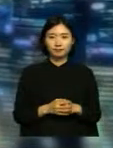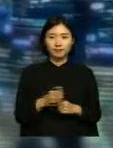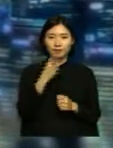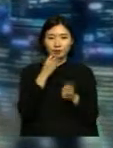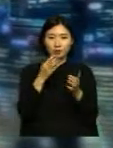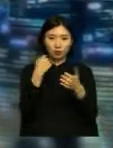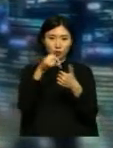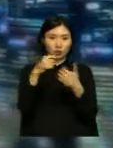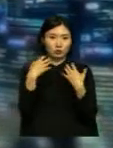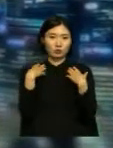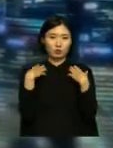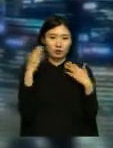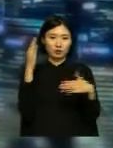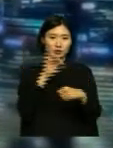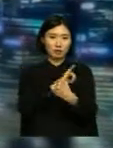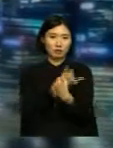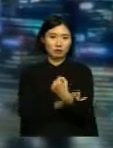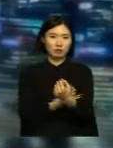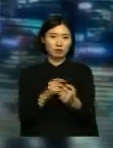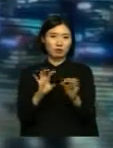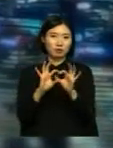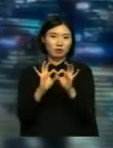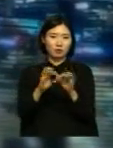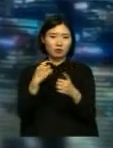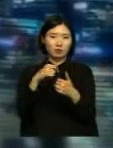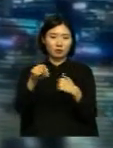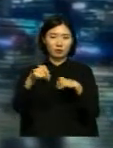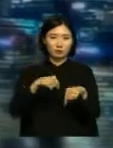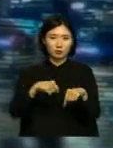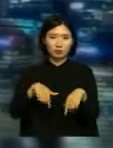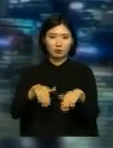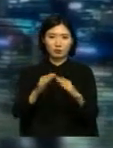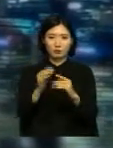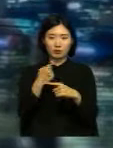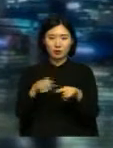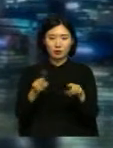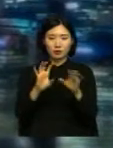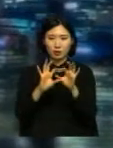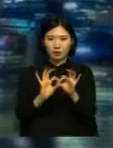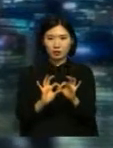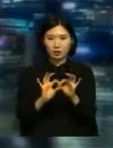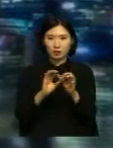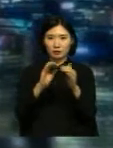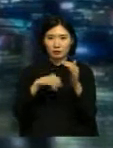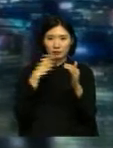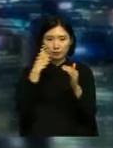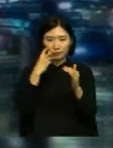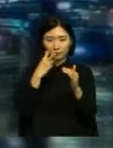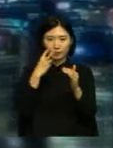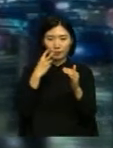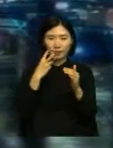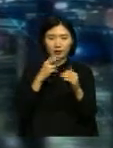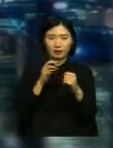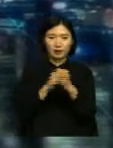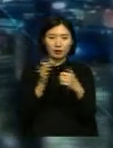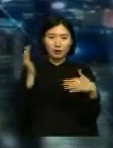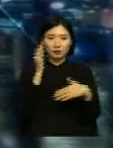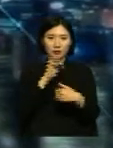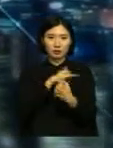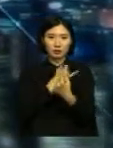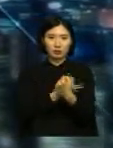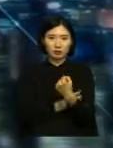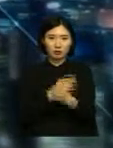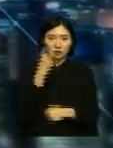경기도교육청은 학생 인권에 관한 교육정책 수립과 평가에 관한 사항을 심의 할 5기 학생인권 심의위원회를